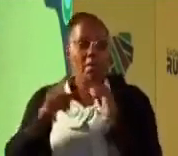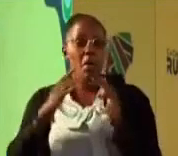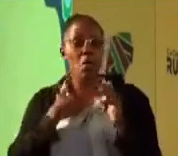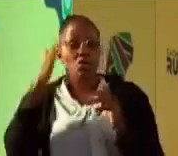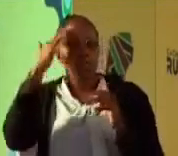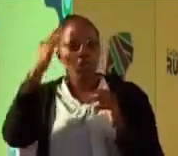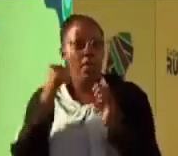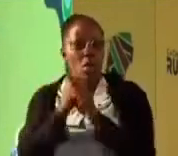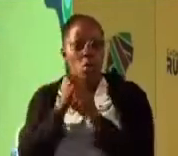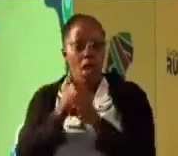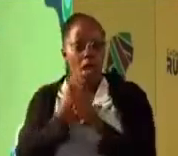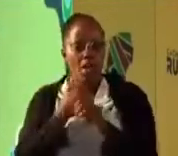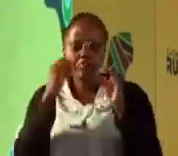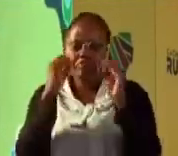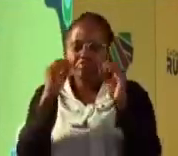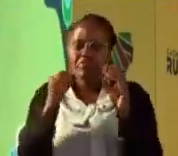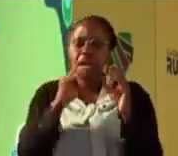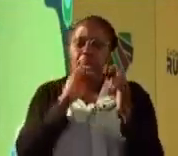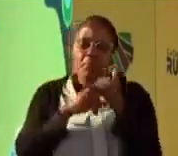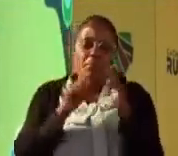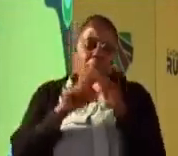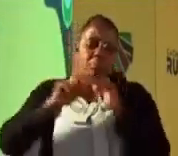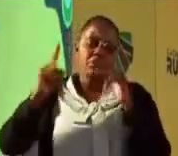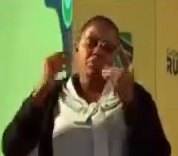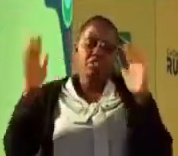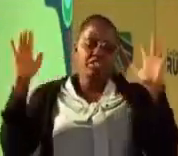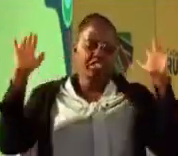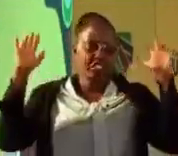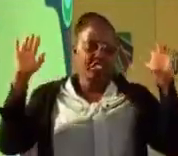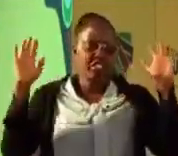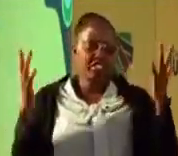kujua na sina kazi yoyote.